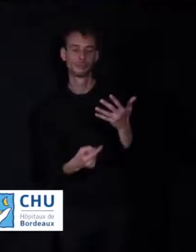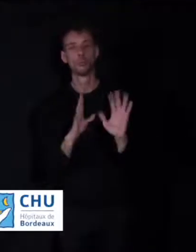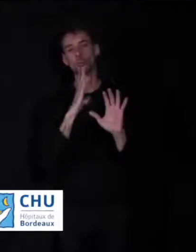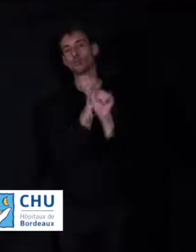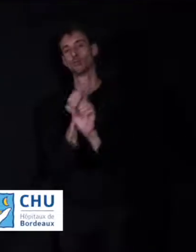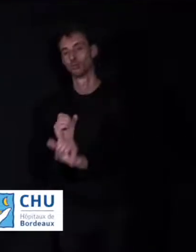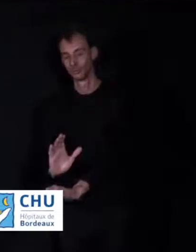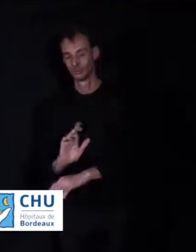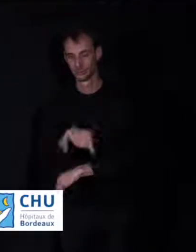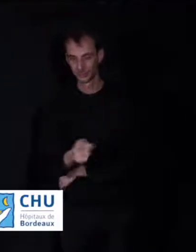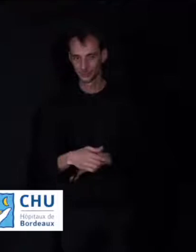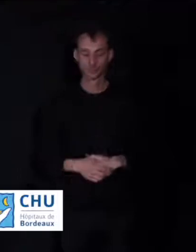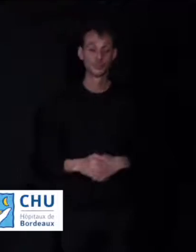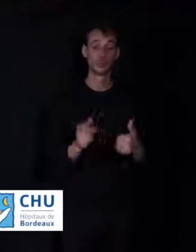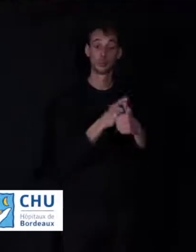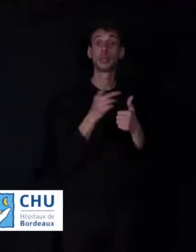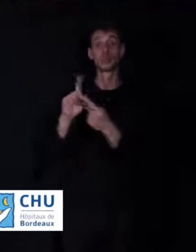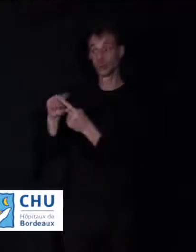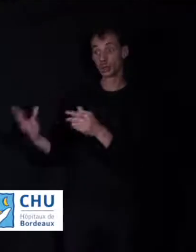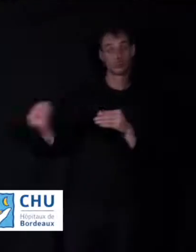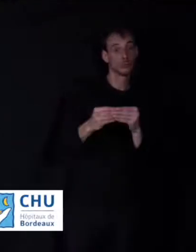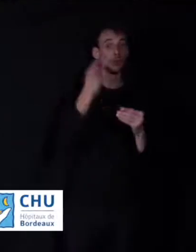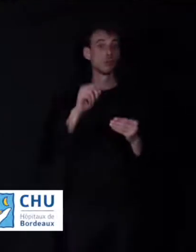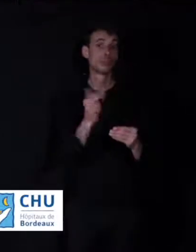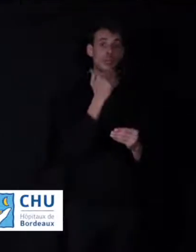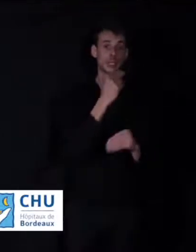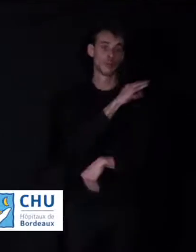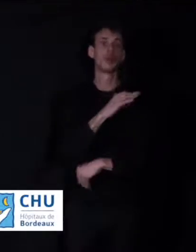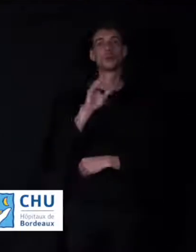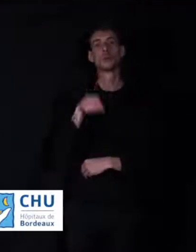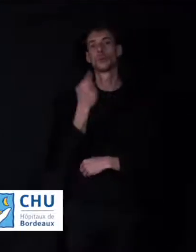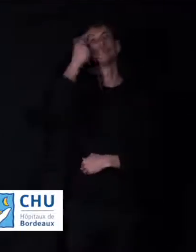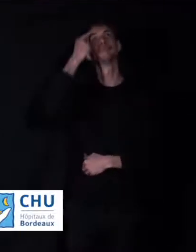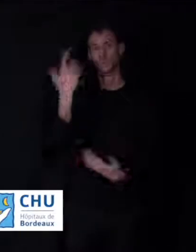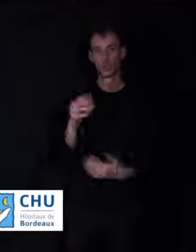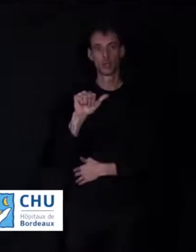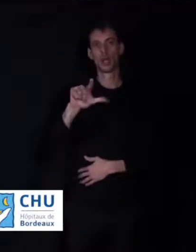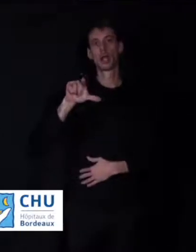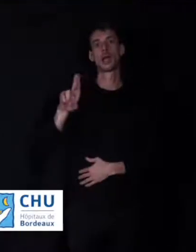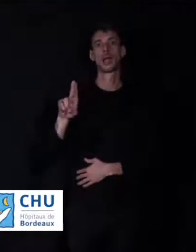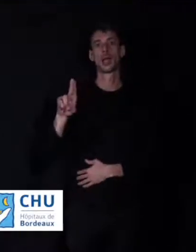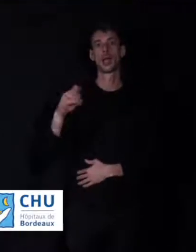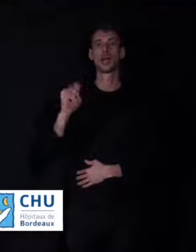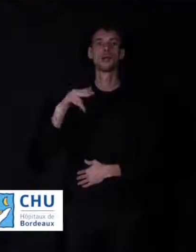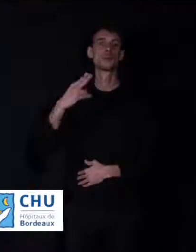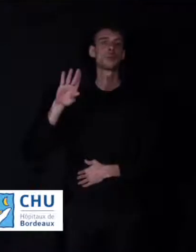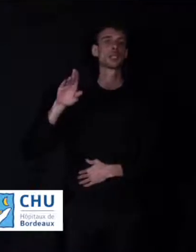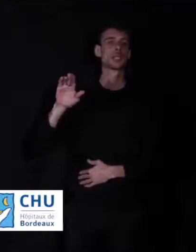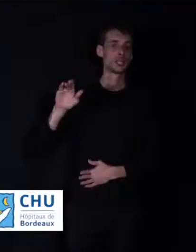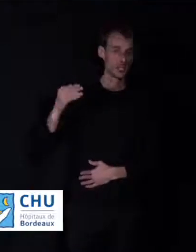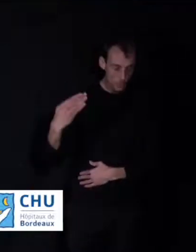Les adjuvants, bien évidemment, on ne peut pas parler d'adjuvants sans parler d'aluminium. Alors l'aluminium, ça a un intérêt sur un plan physiopathologique,